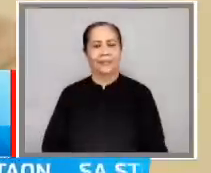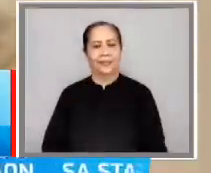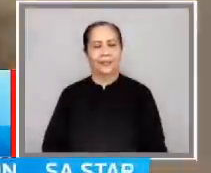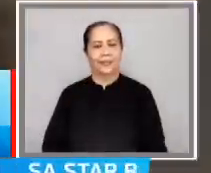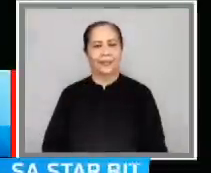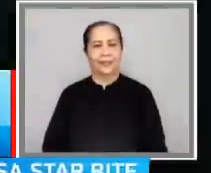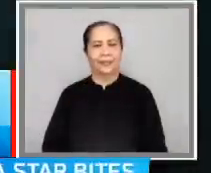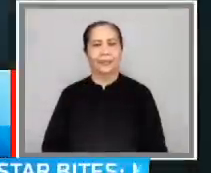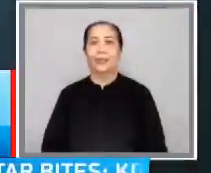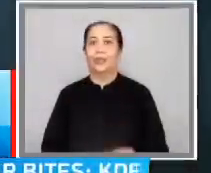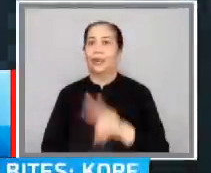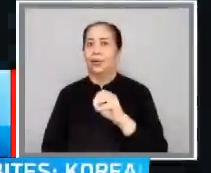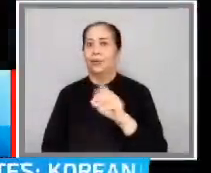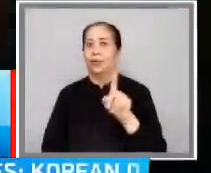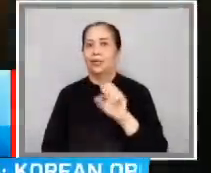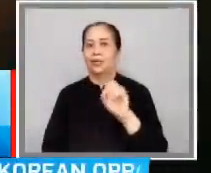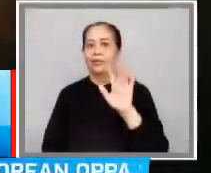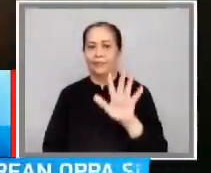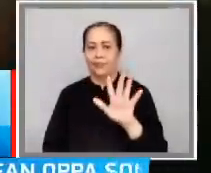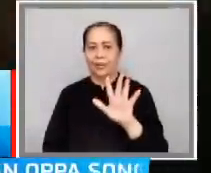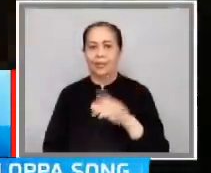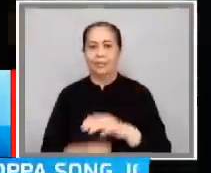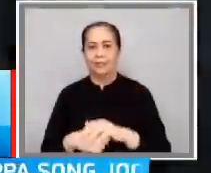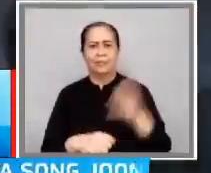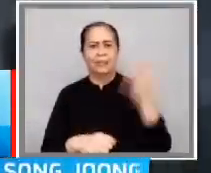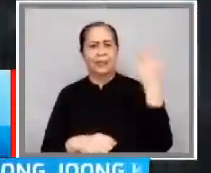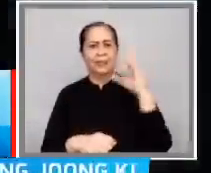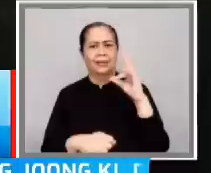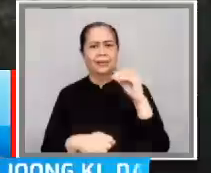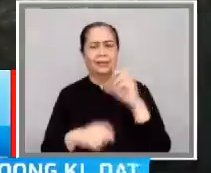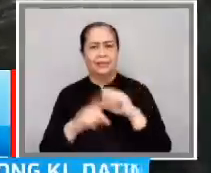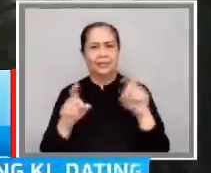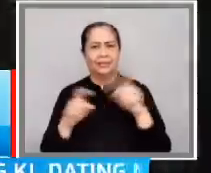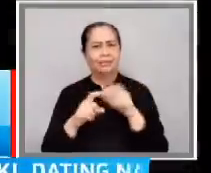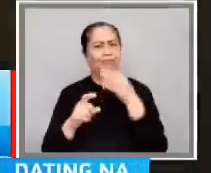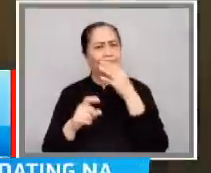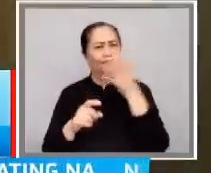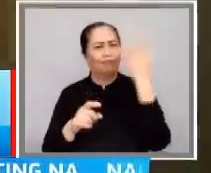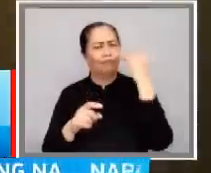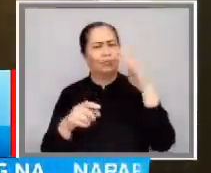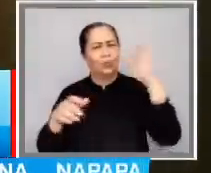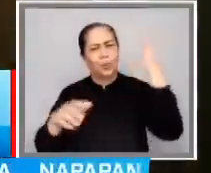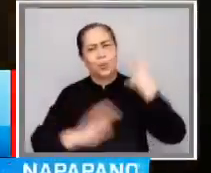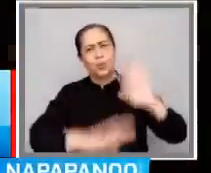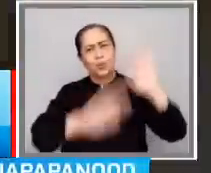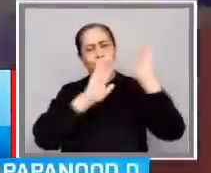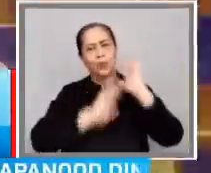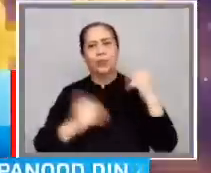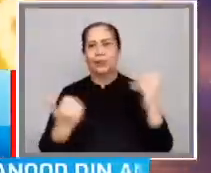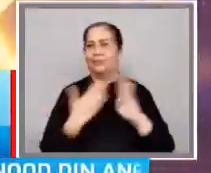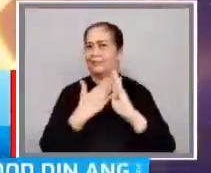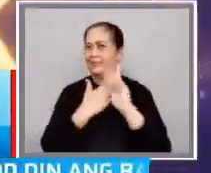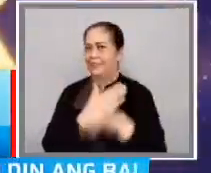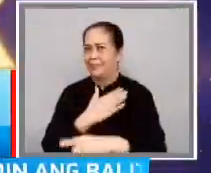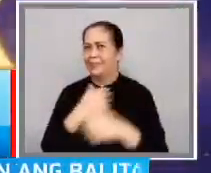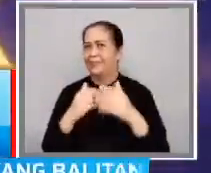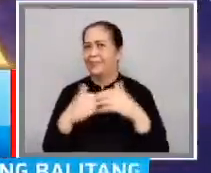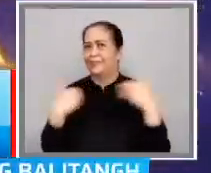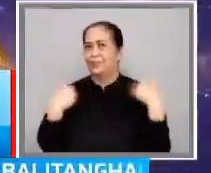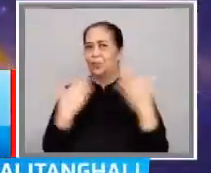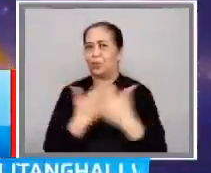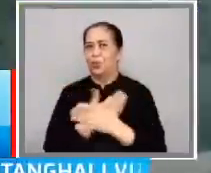Voltes 5, ang late 70s anime na ating minahal sa telebisyon, may comeback at may bagong